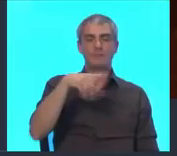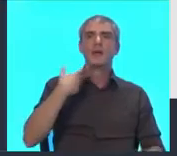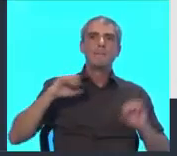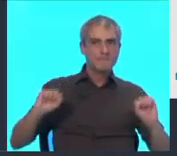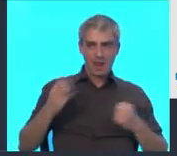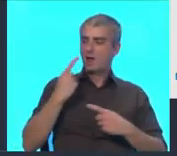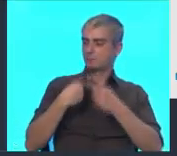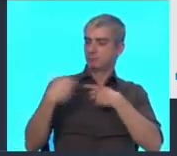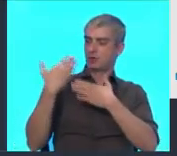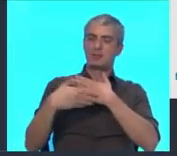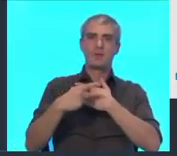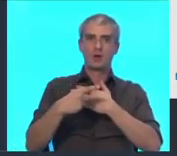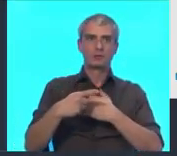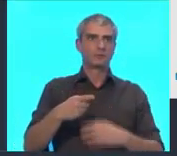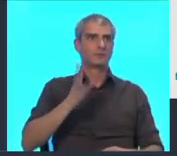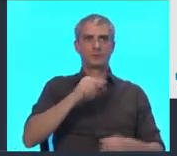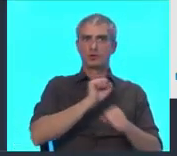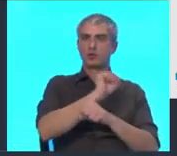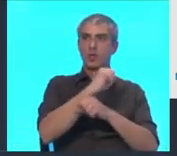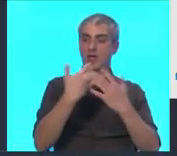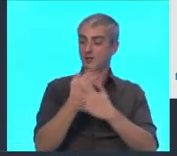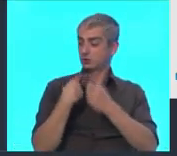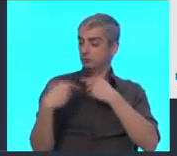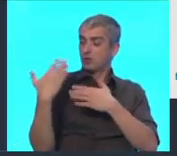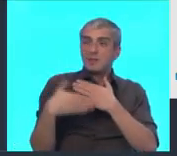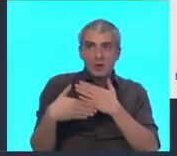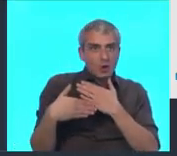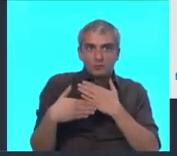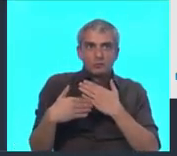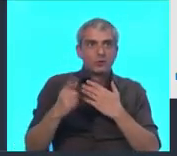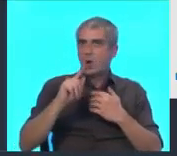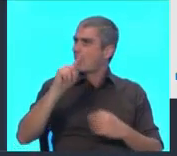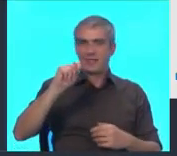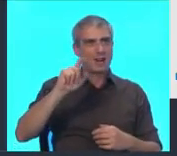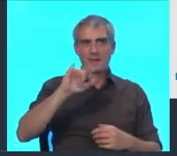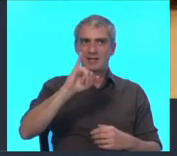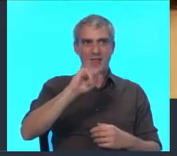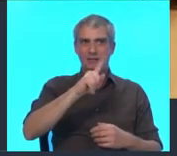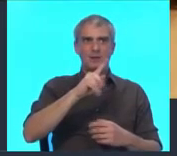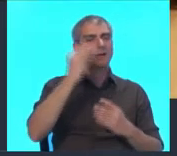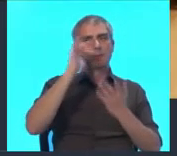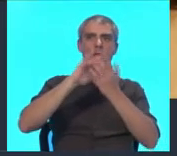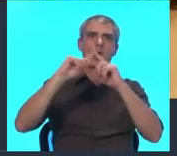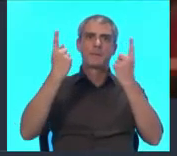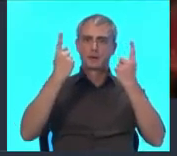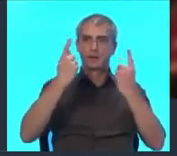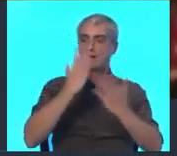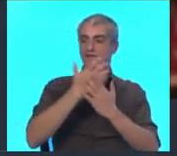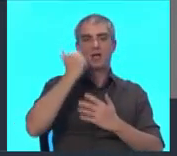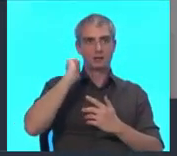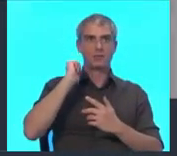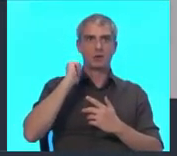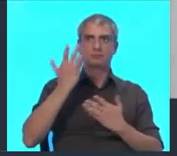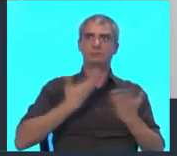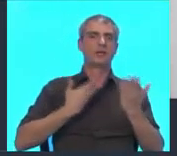בשנים האחרונות. יש לנו חדשות מהשנים האחרונות, לא בתלמה ילין, כי כבר לא מנהלים את תלמה ילין, אבל במקומות אחרים. כבר אתמול התחילו לזרום עדויות